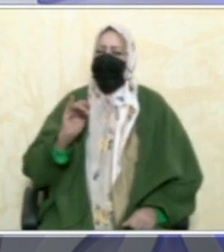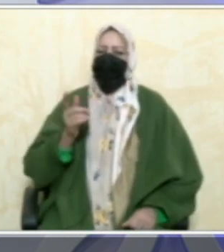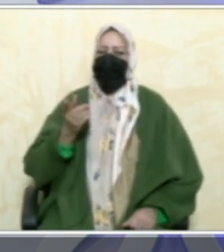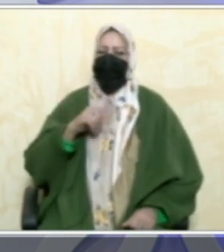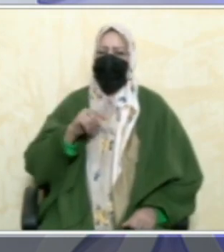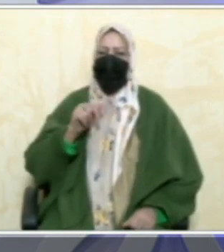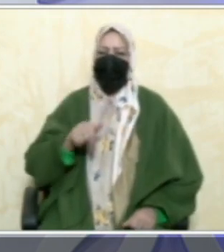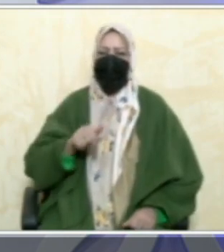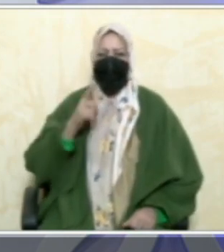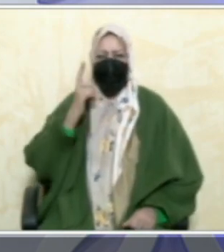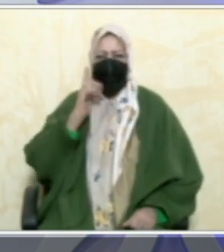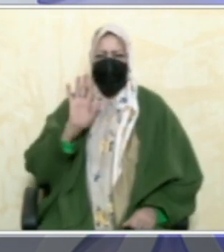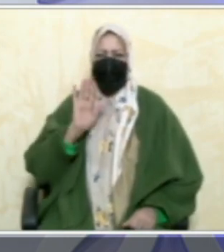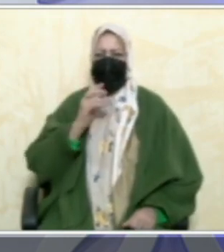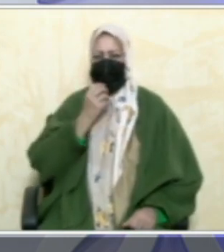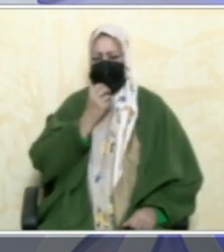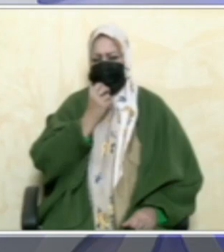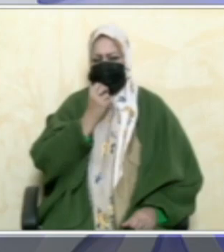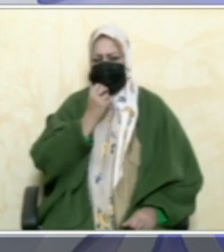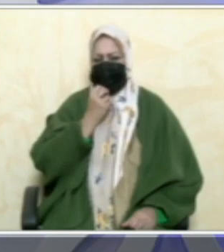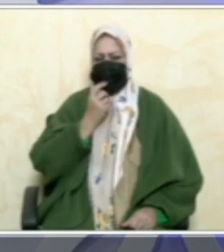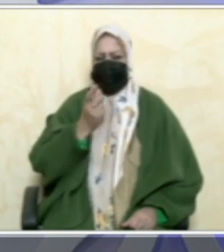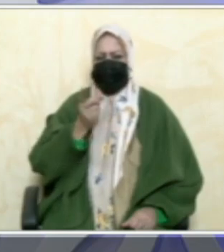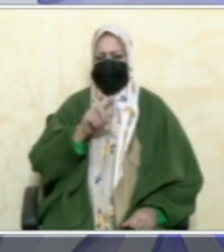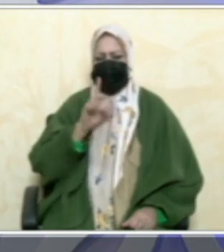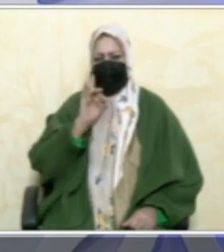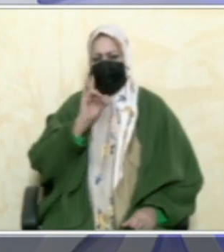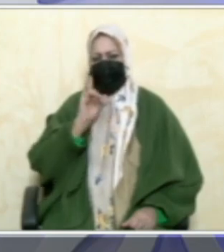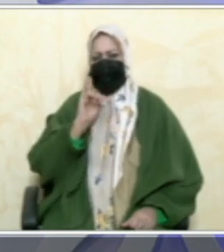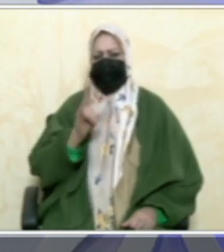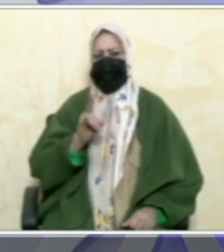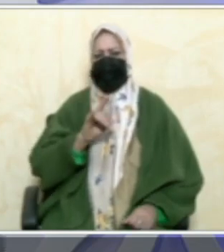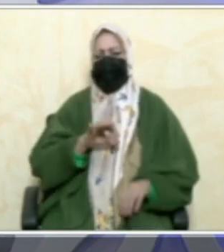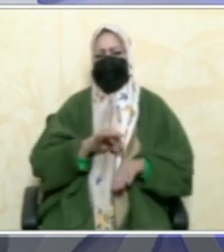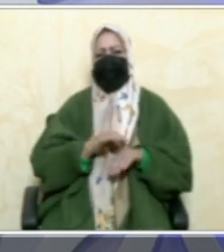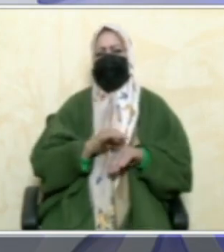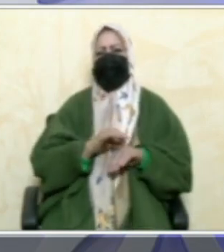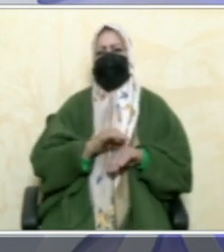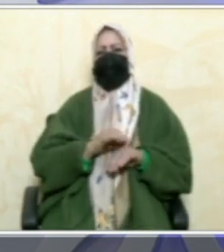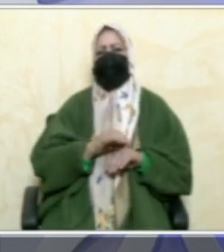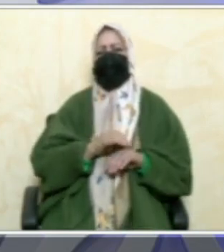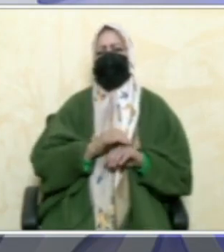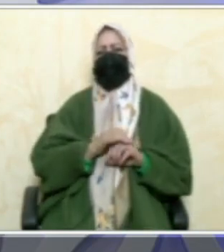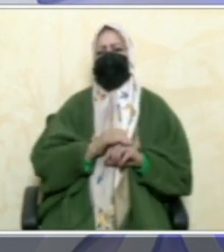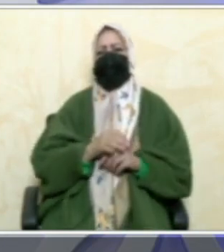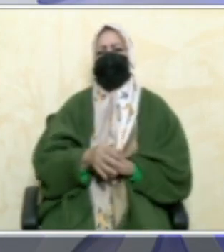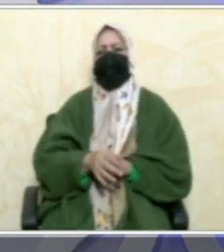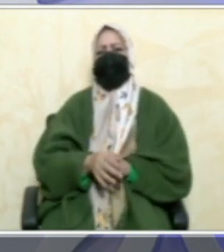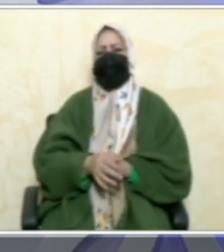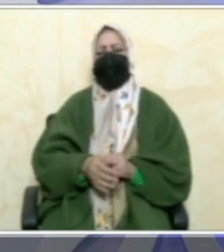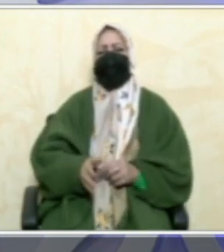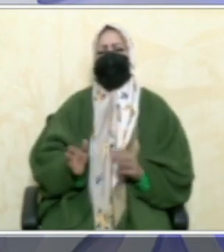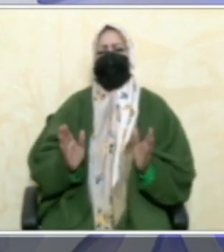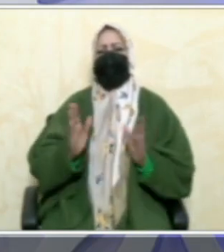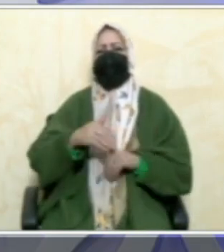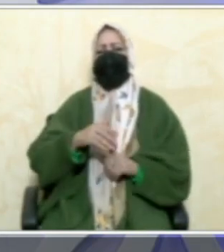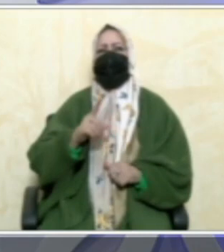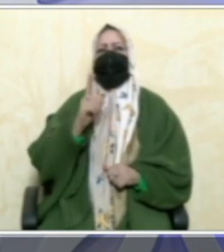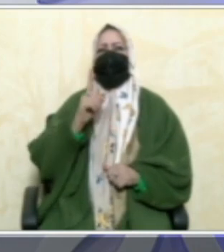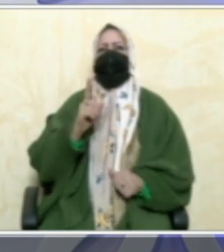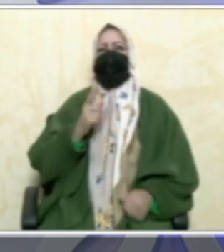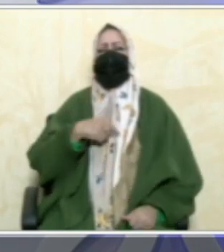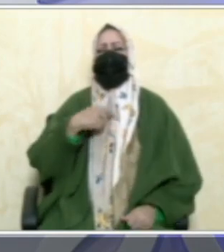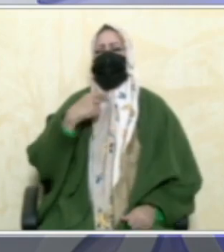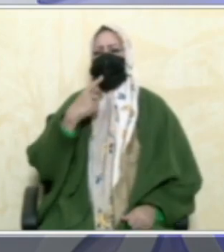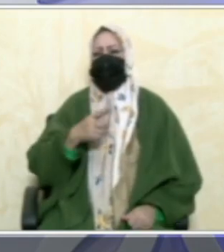يعني ألاحظ بعض الناس يكتب وين حزب الله، حزب الله سيفعل وأنصار الحوثي ستفعل، والله